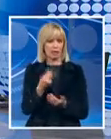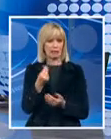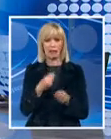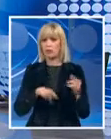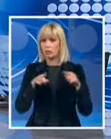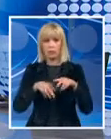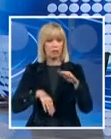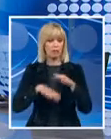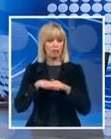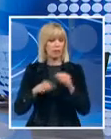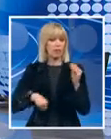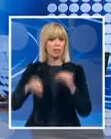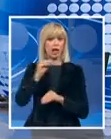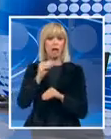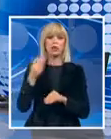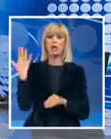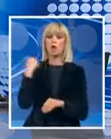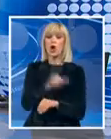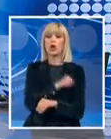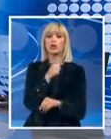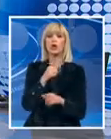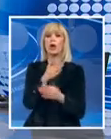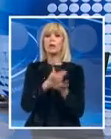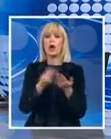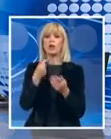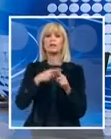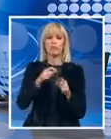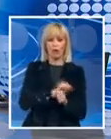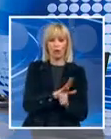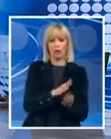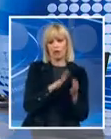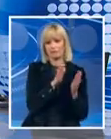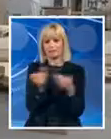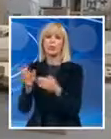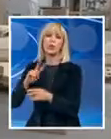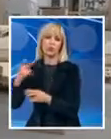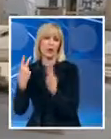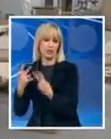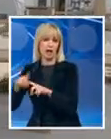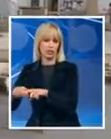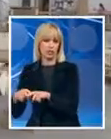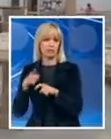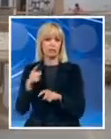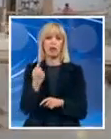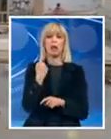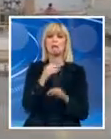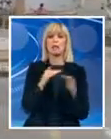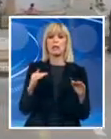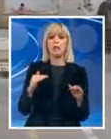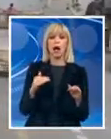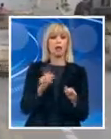godini polovina sredstava zbog COVID-a preusmerena u druge svrhe. Uz 1,5 milijardi